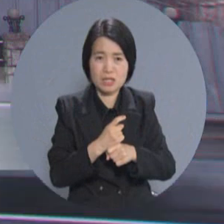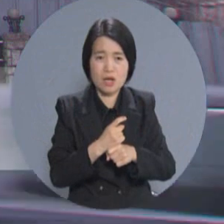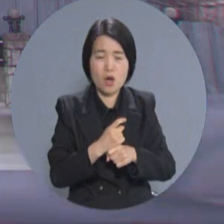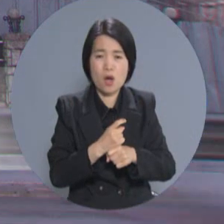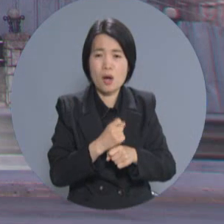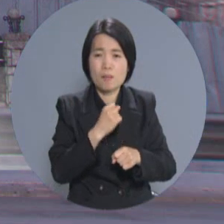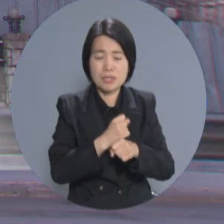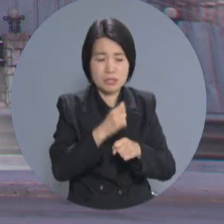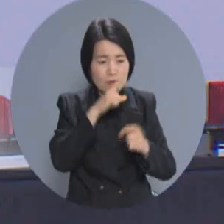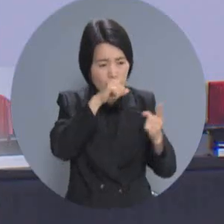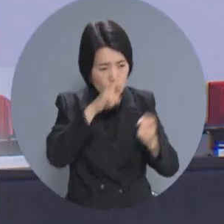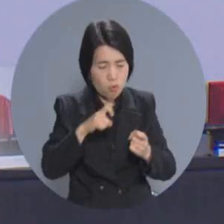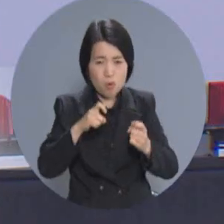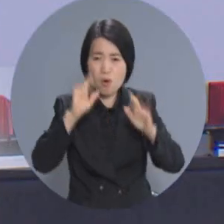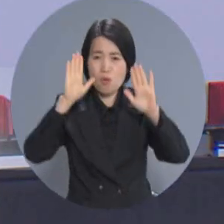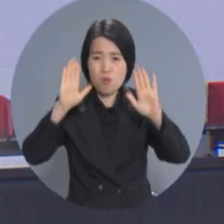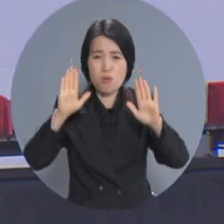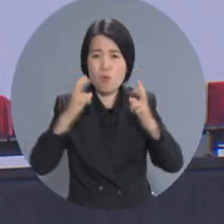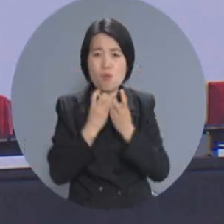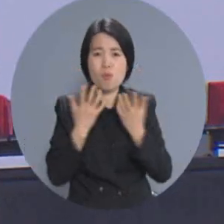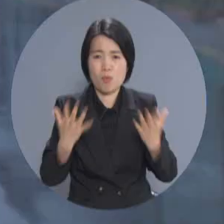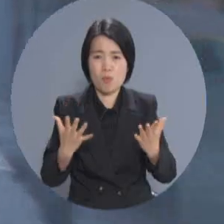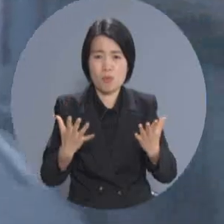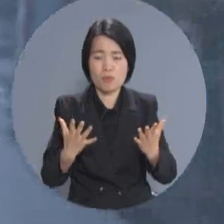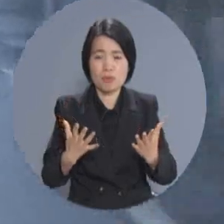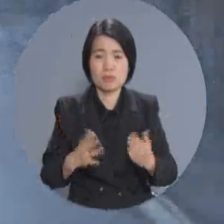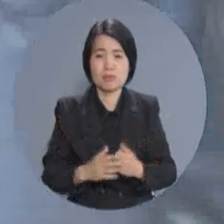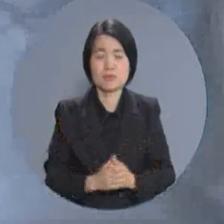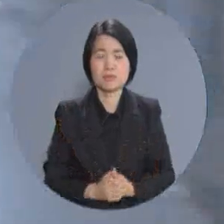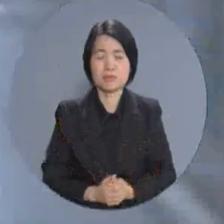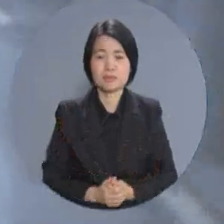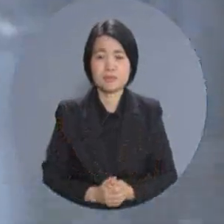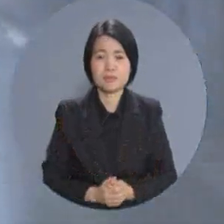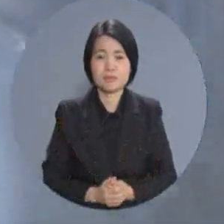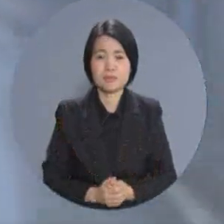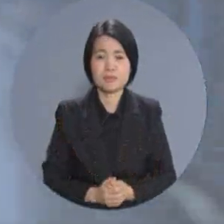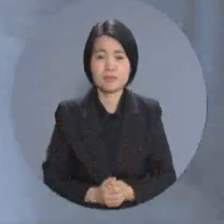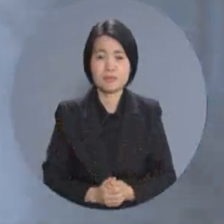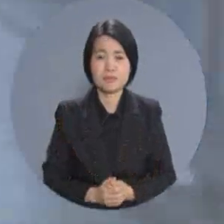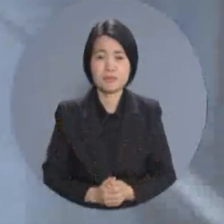손쓸 도리가 없었다고 해명하고 있습니다. MBC 뉴스 강서영입니다.